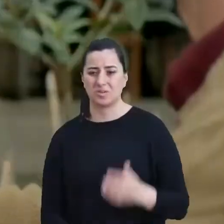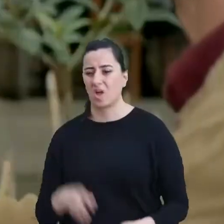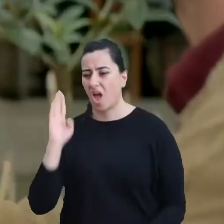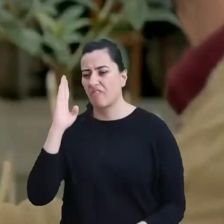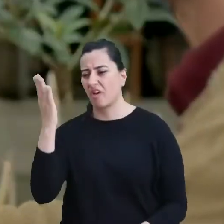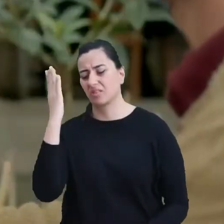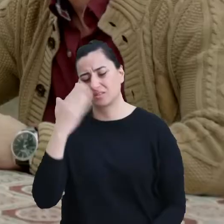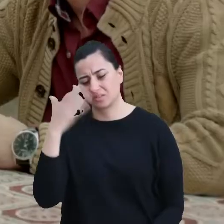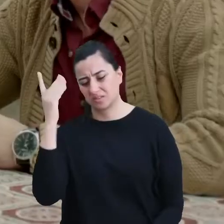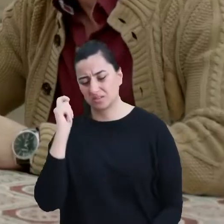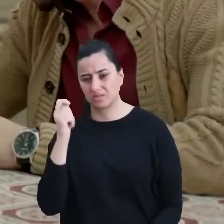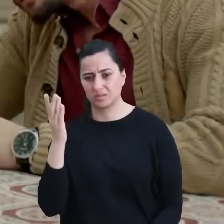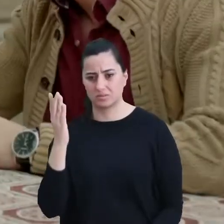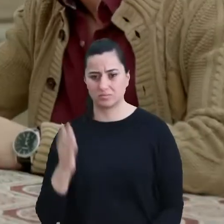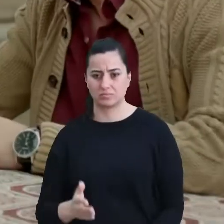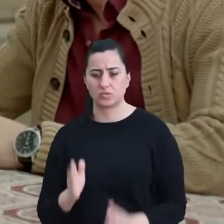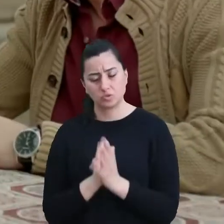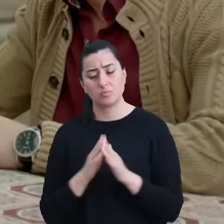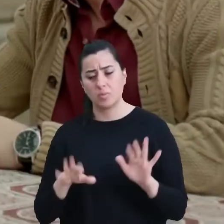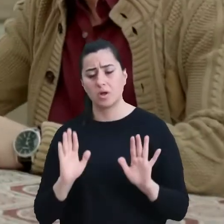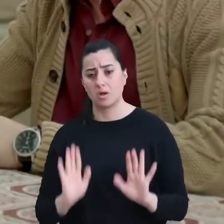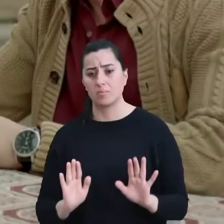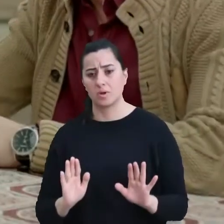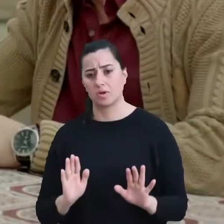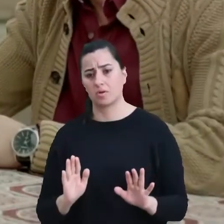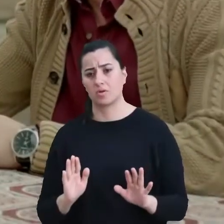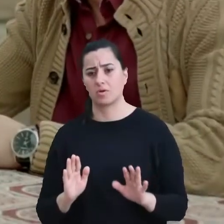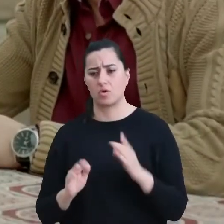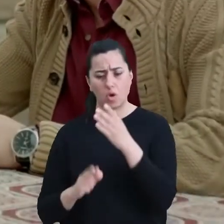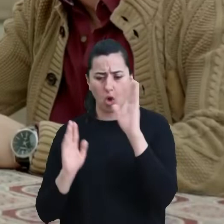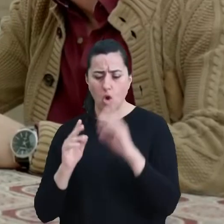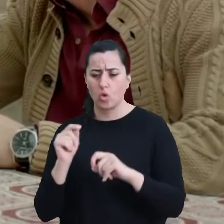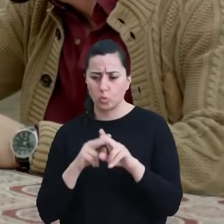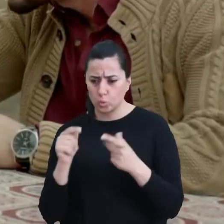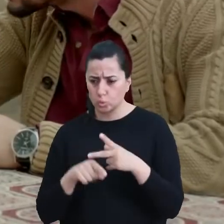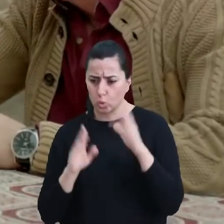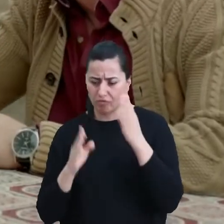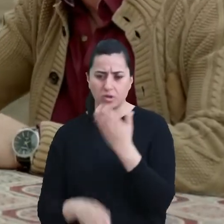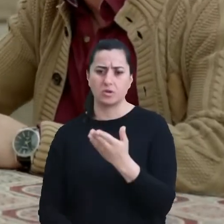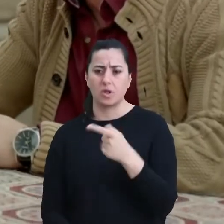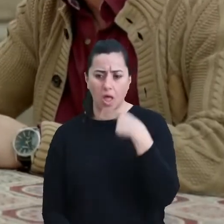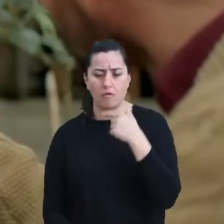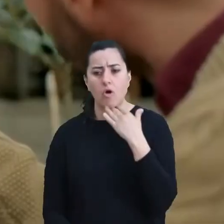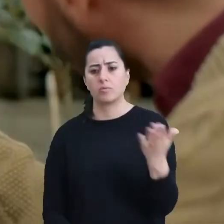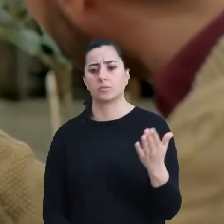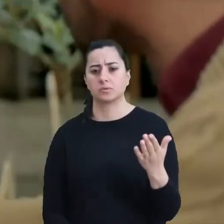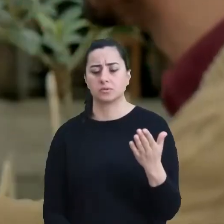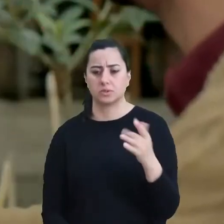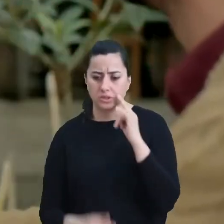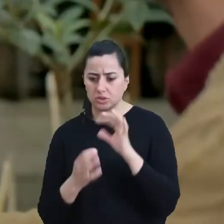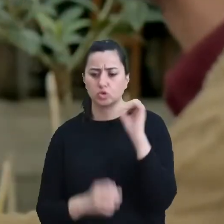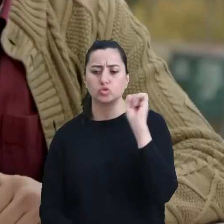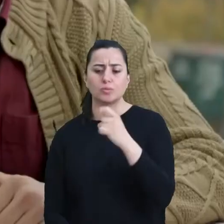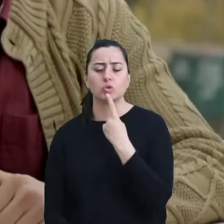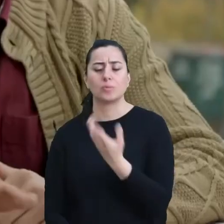Öküzmüş lan senin kayınpederinde. Kusura bakma da yani, hakikaten öküzmüş. Ulan insan oldu böyle laflar söylenir mi lan? İnsan